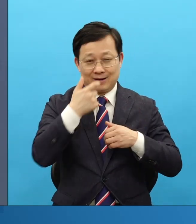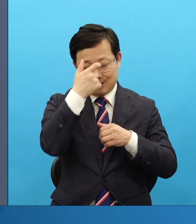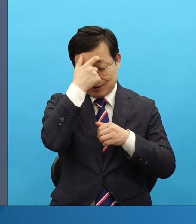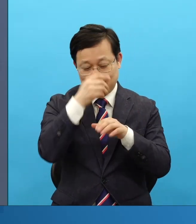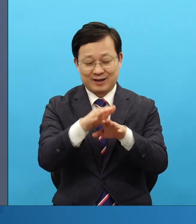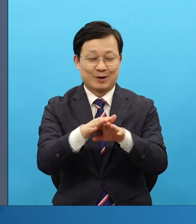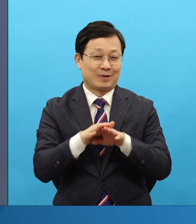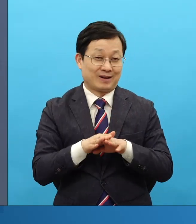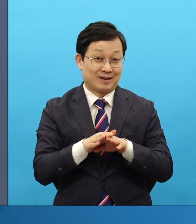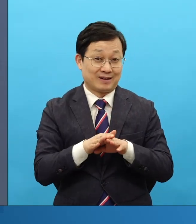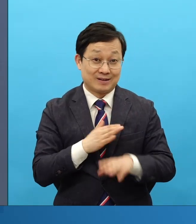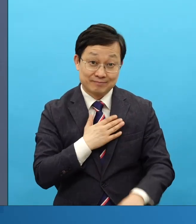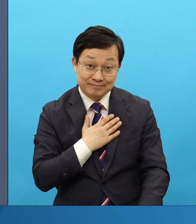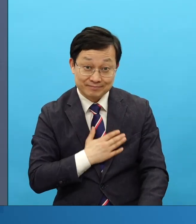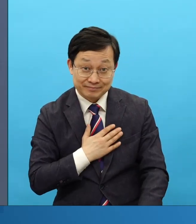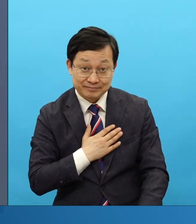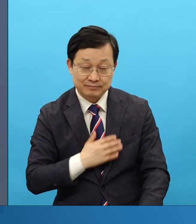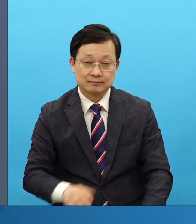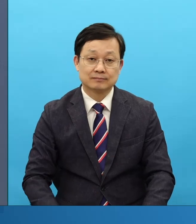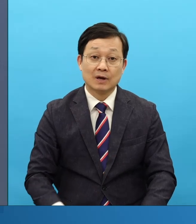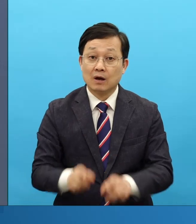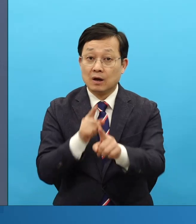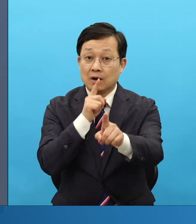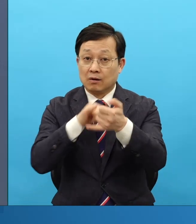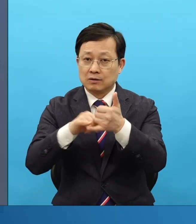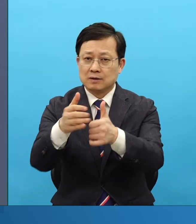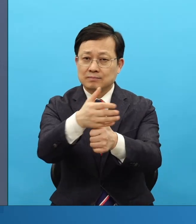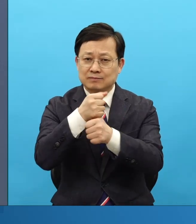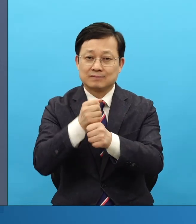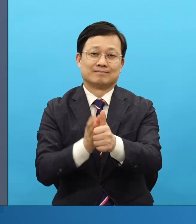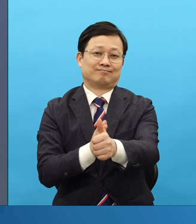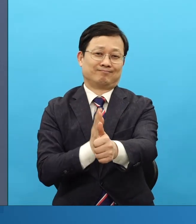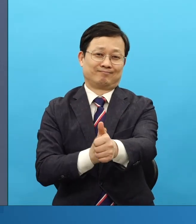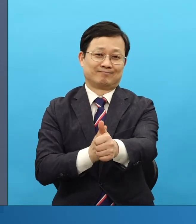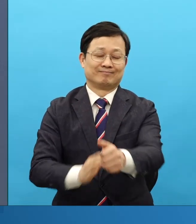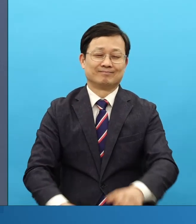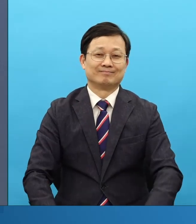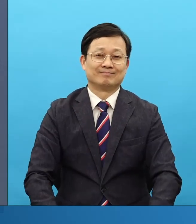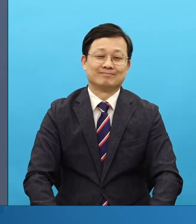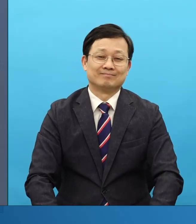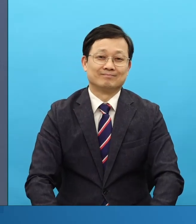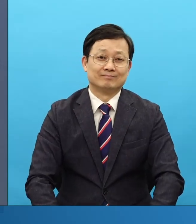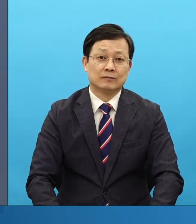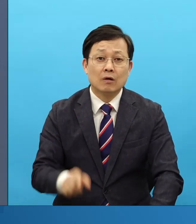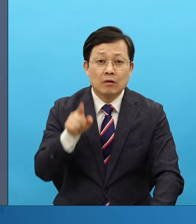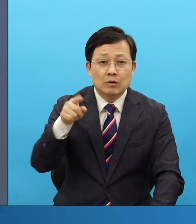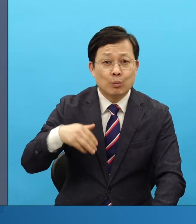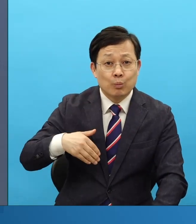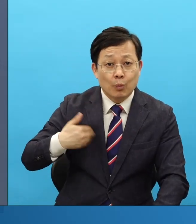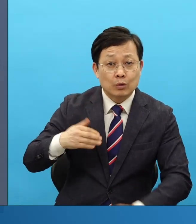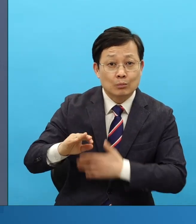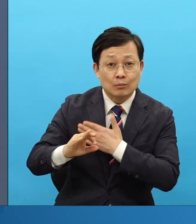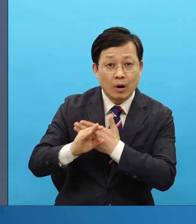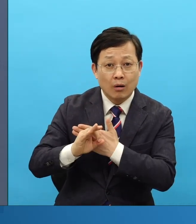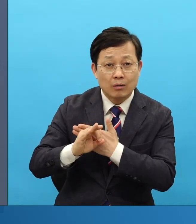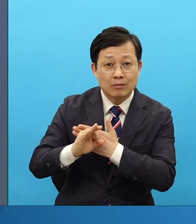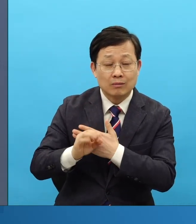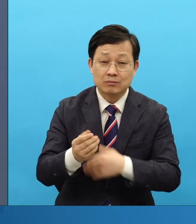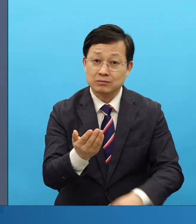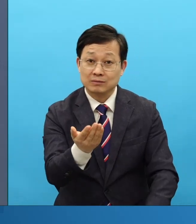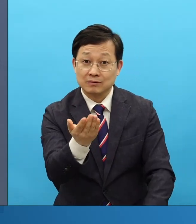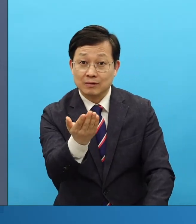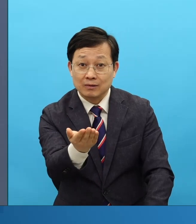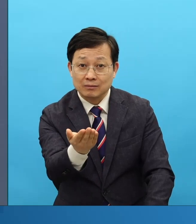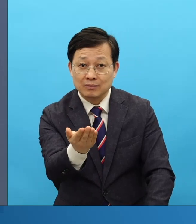call worship. 오늘 이 언약을 꼭 붙잡으셔야 돼요. So you must hold on to this covenant. 이것 모르면 분명히